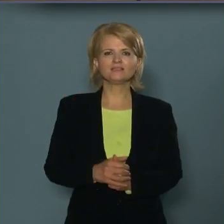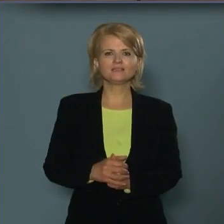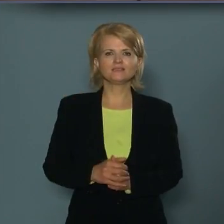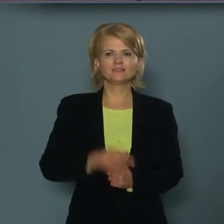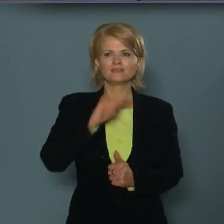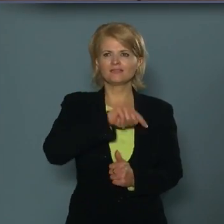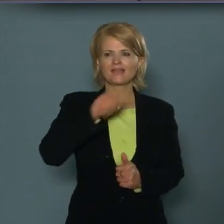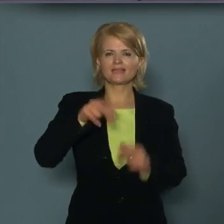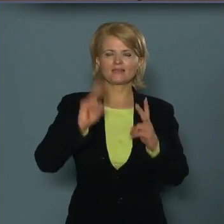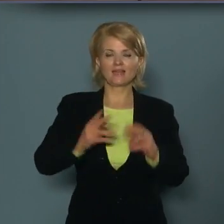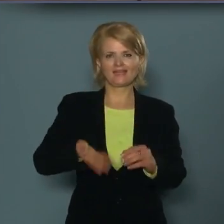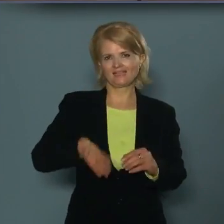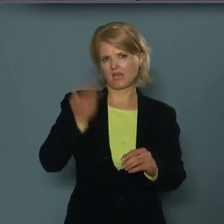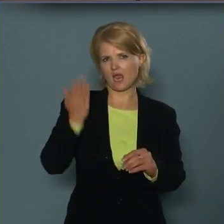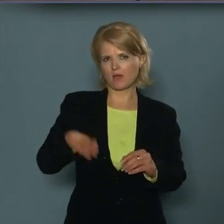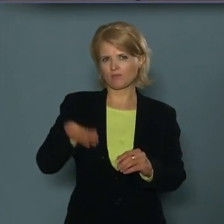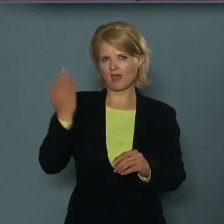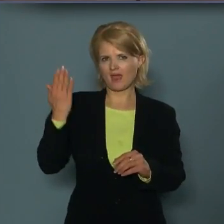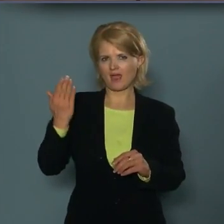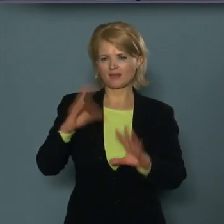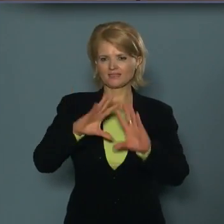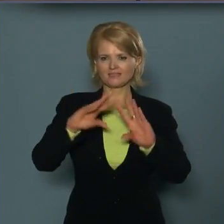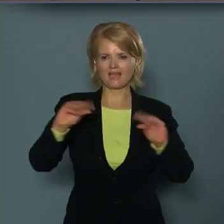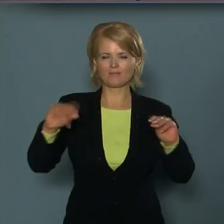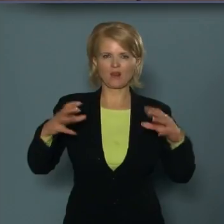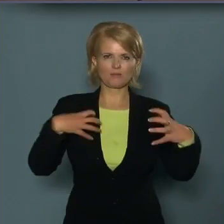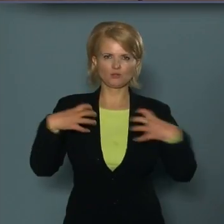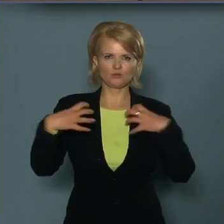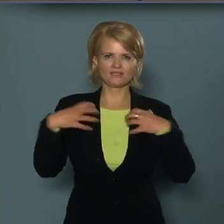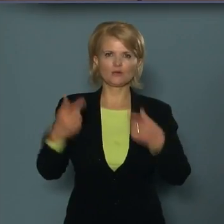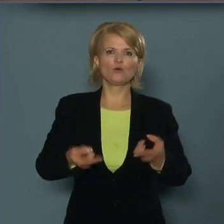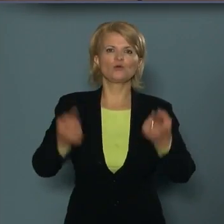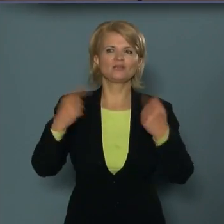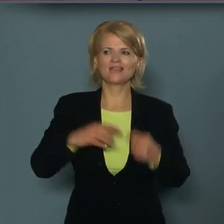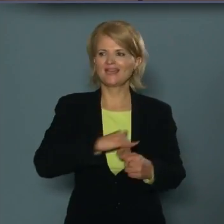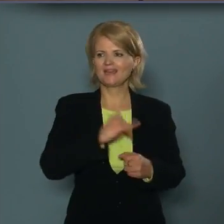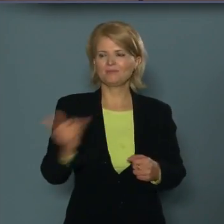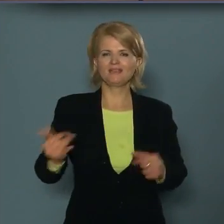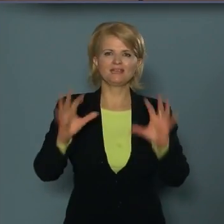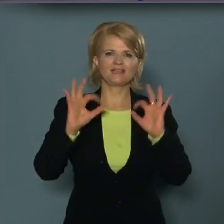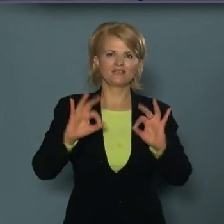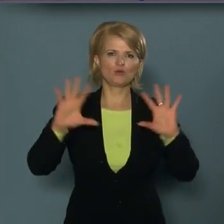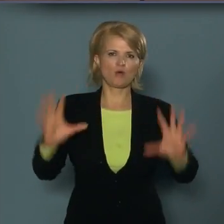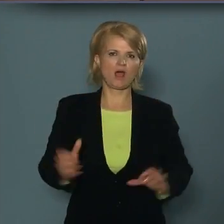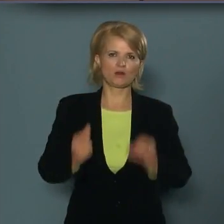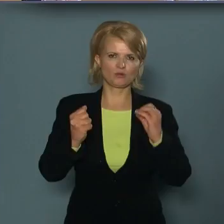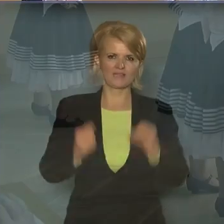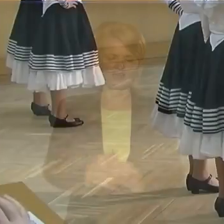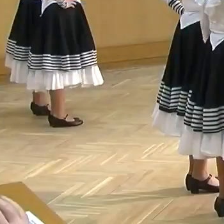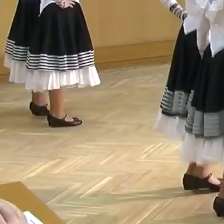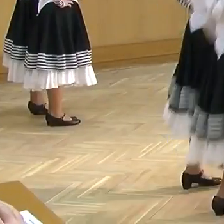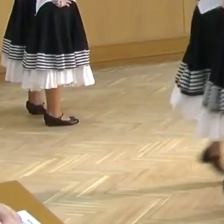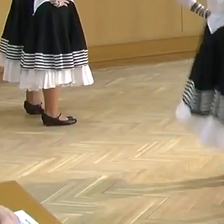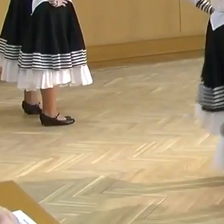voltak, amiket ki lehet emelni, hogyha egyáltalán ki lehet emelni itt a számtalan produkció közül. Mindegyik nagyon jó alkotás volt a maga